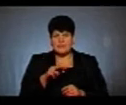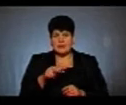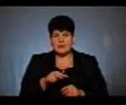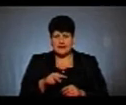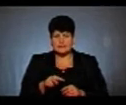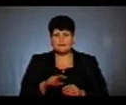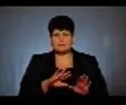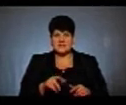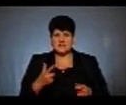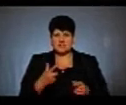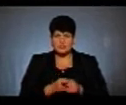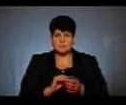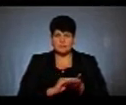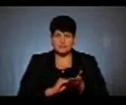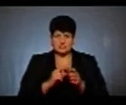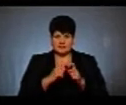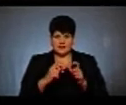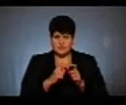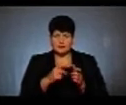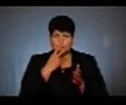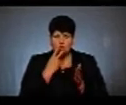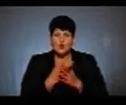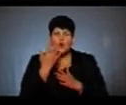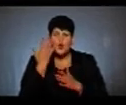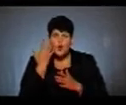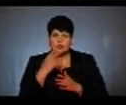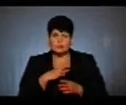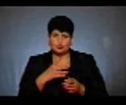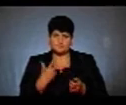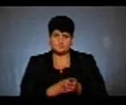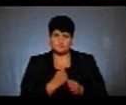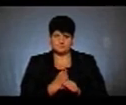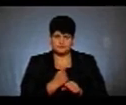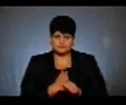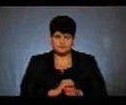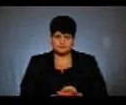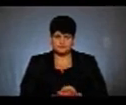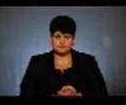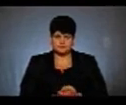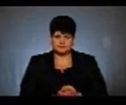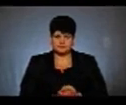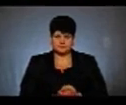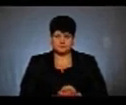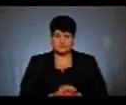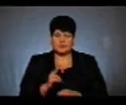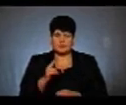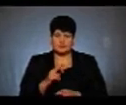Після щеплення виписує квитанцію, яка посвідчує, коли тварина була вакцинована. Клічка.